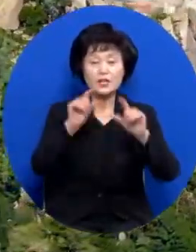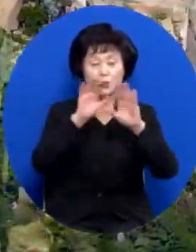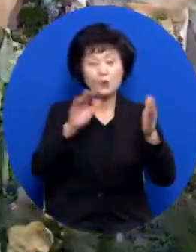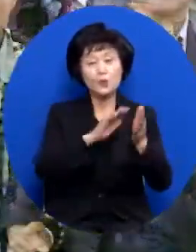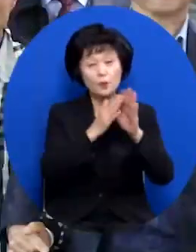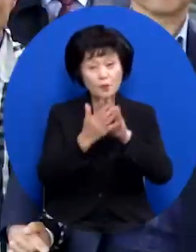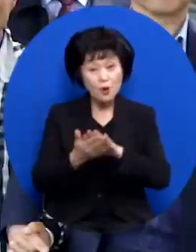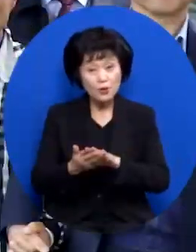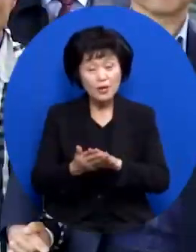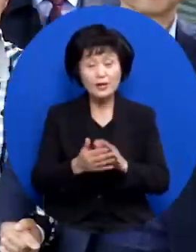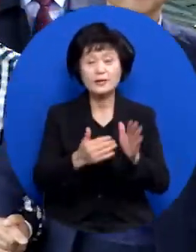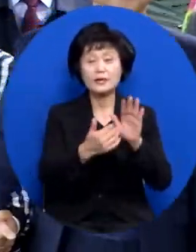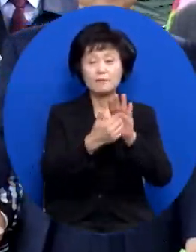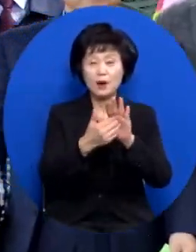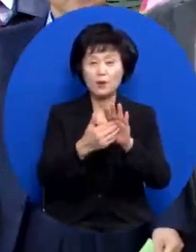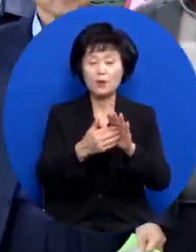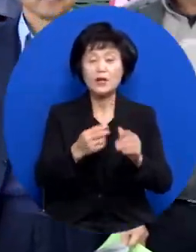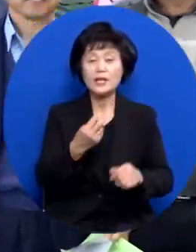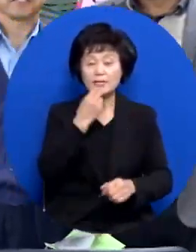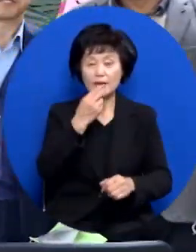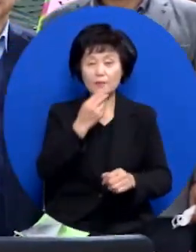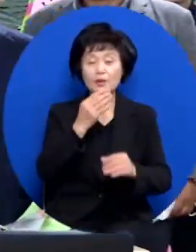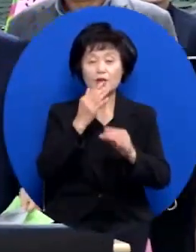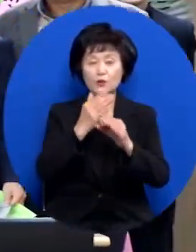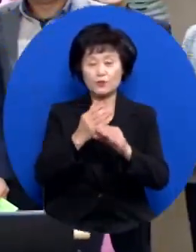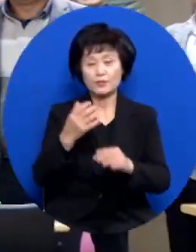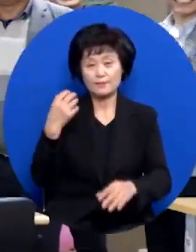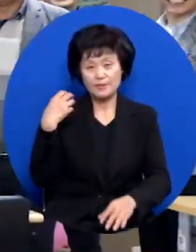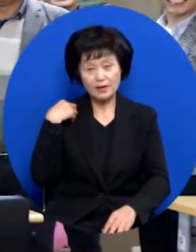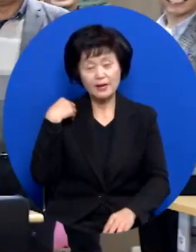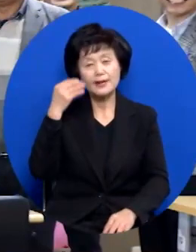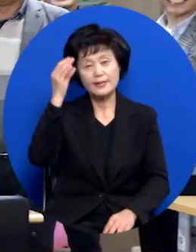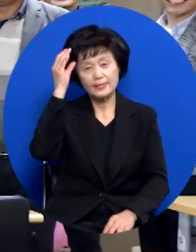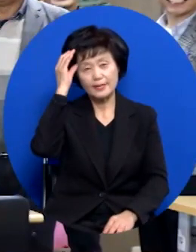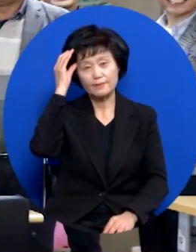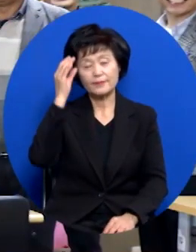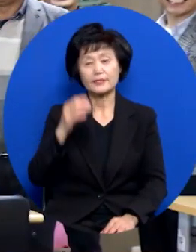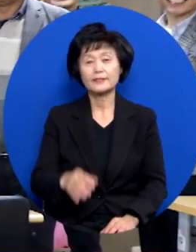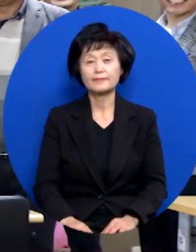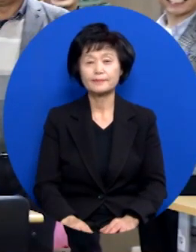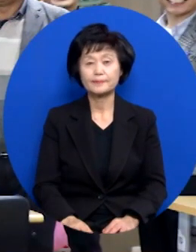회복과 생명의 허브 역할을 감당할 수 있길 기대해봅니다. CTS 뉴스 신미정입니다.